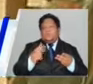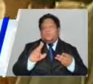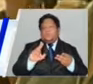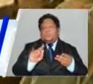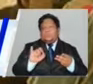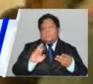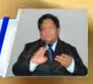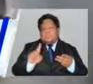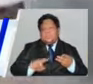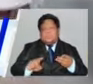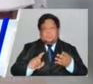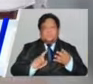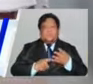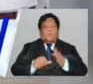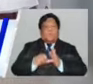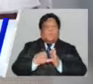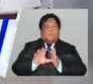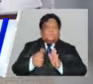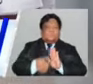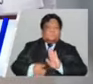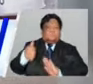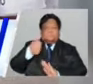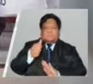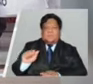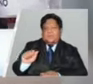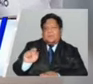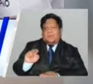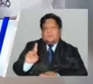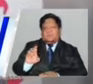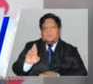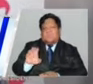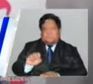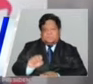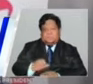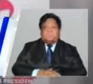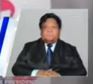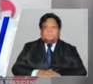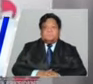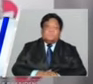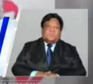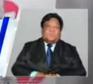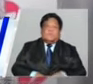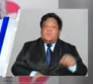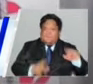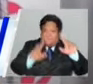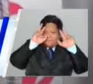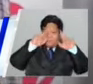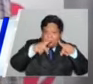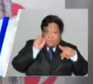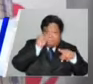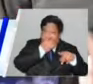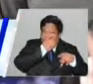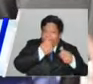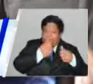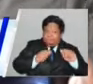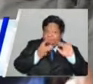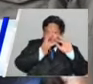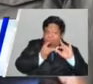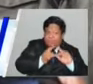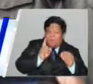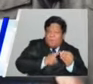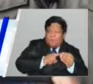Andres Bautista. Wala pang pahayag tungkol sa mga isinampang impeachment complaint laban sa kanya, si VP Sara. Pero